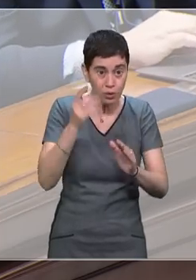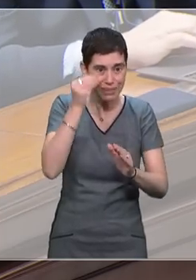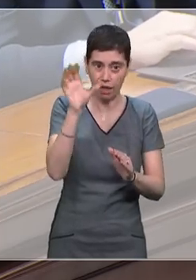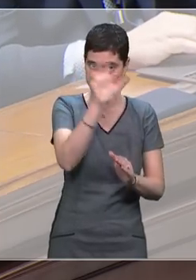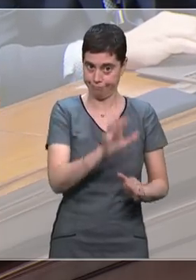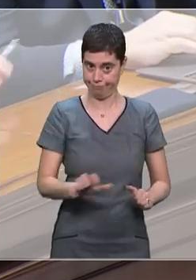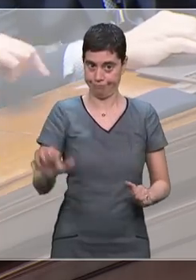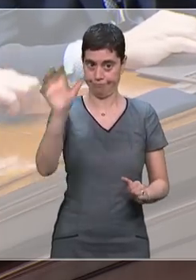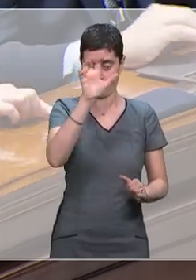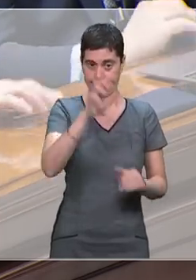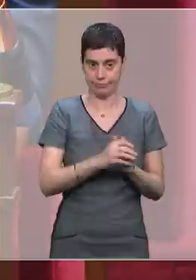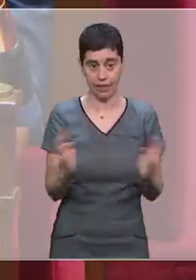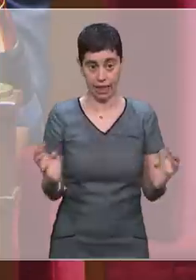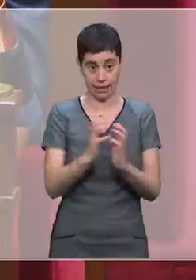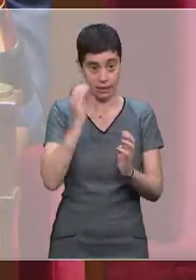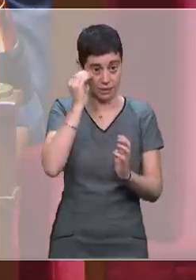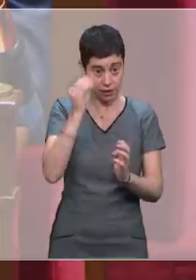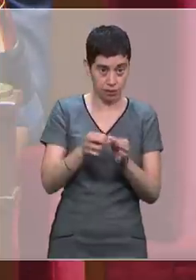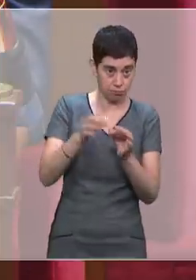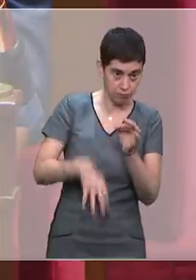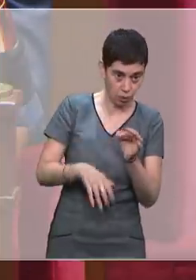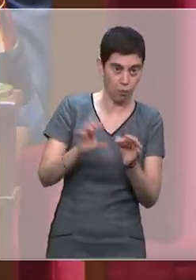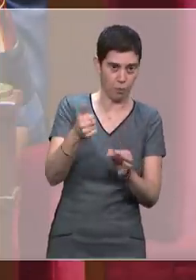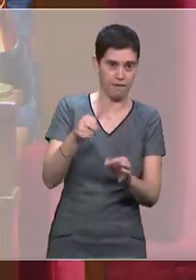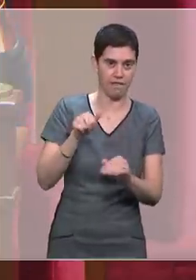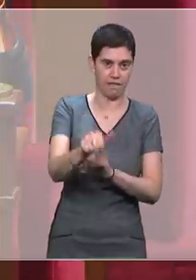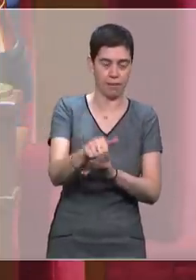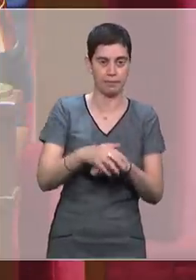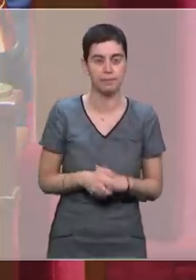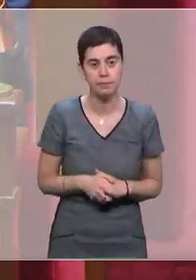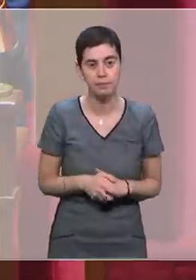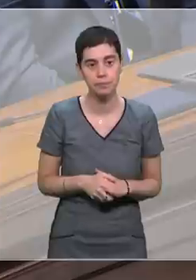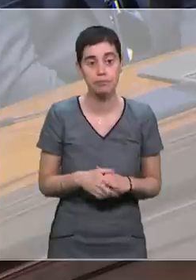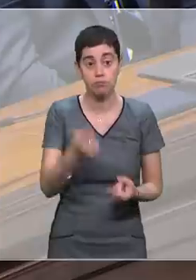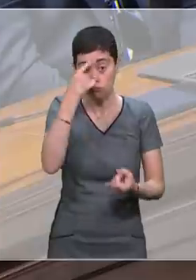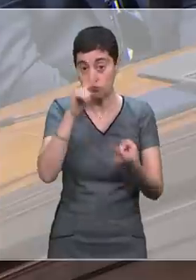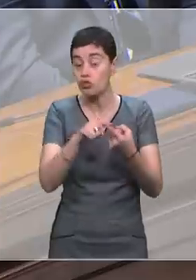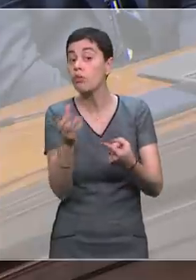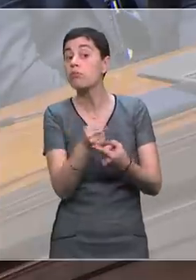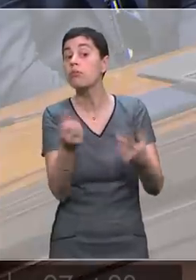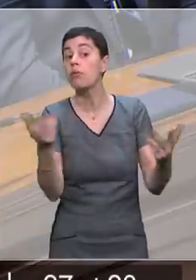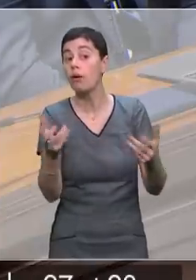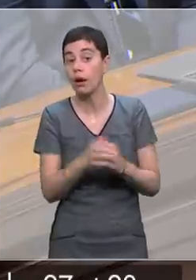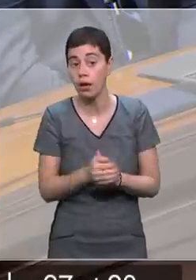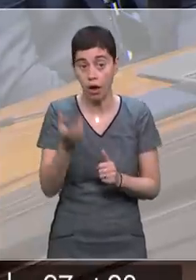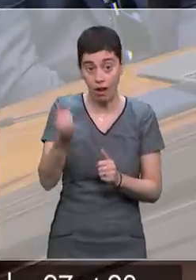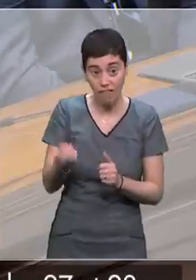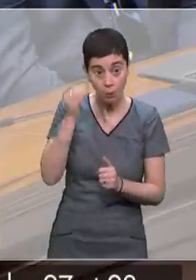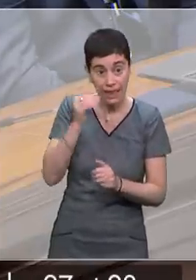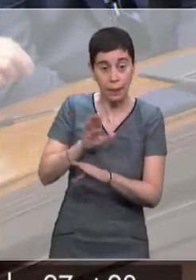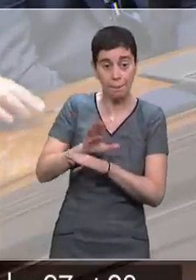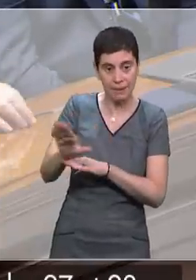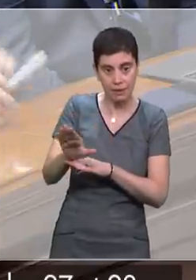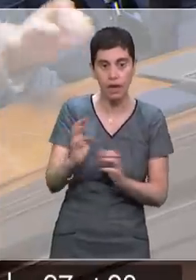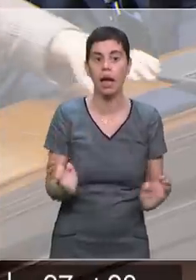premier bilan des assises de la psychiatrie et de la santé mentale. Enfin, parce que l'enjeu du soutien à la pédopsychiatrie est majeur, les assises de